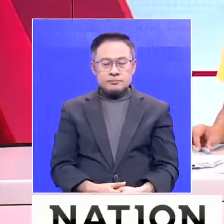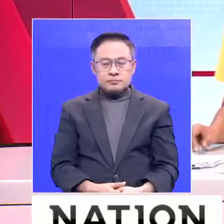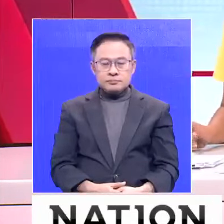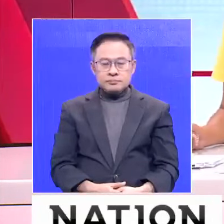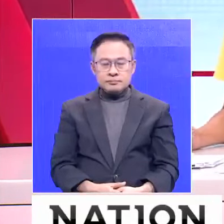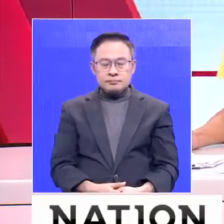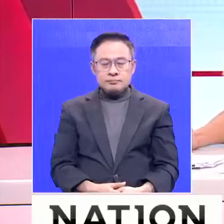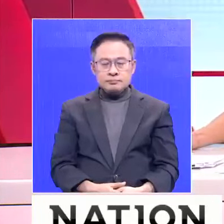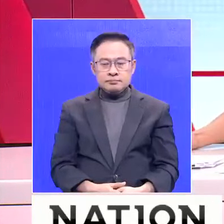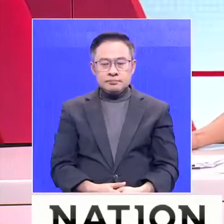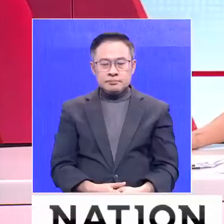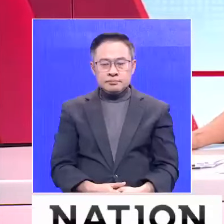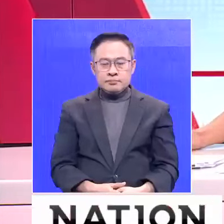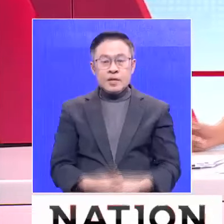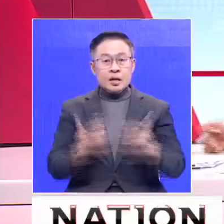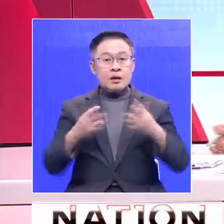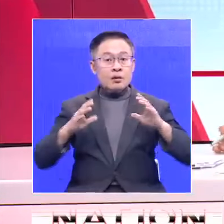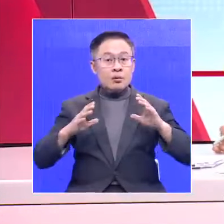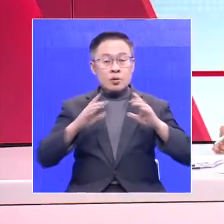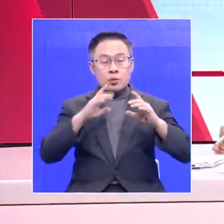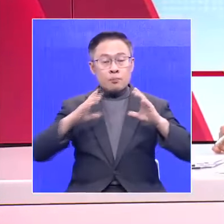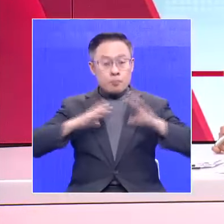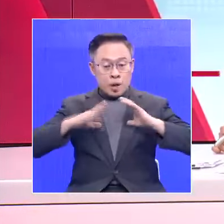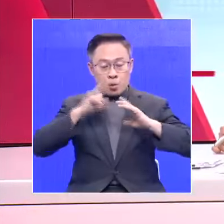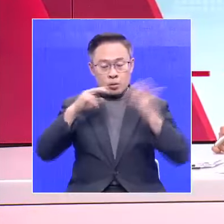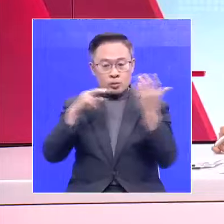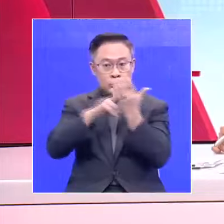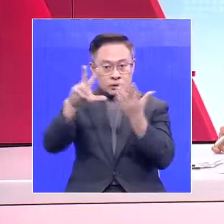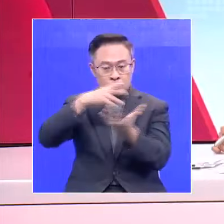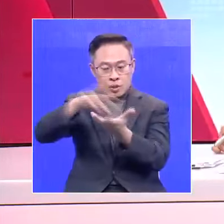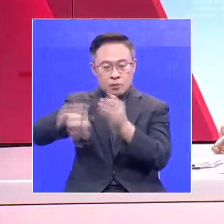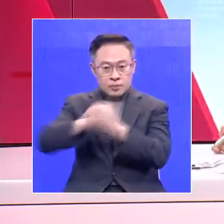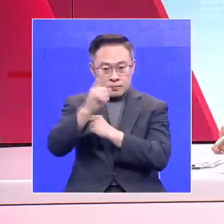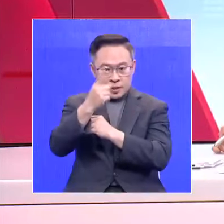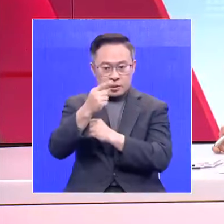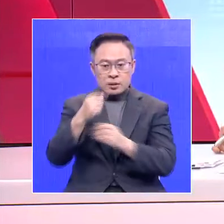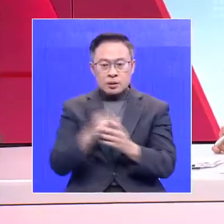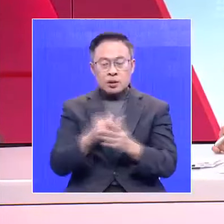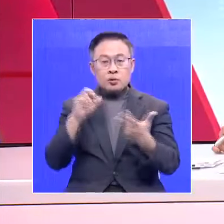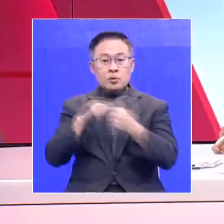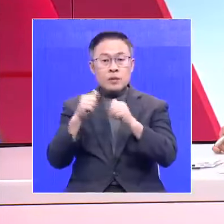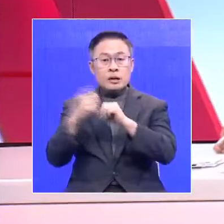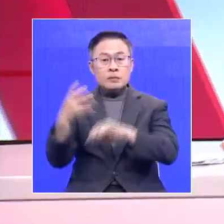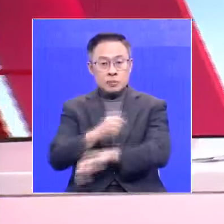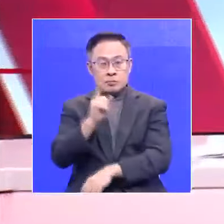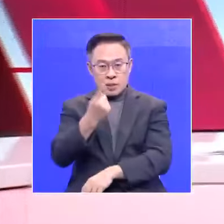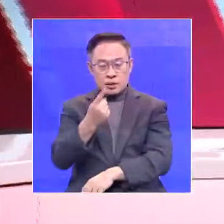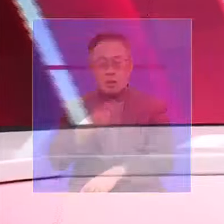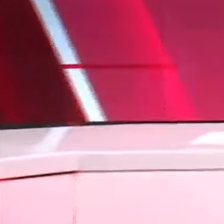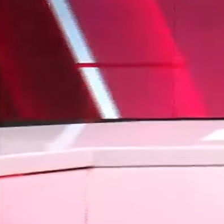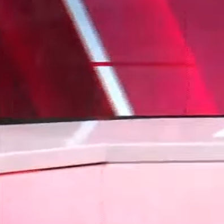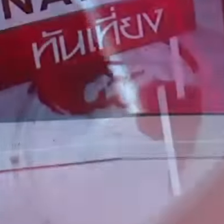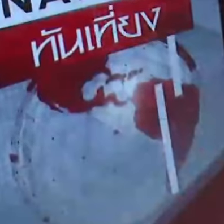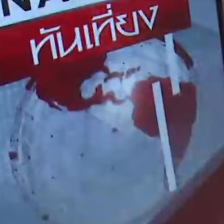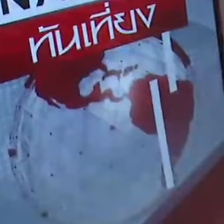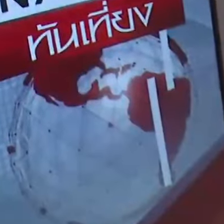ค่ะ เดี๋ยวเราไปพักกันครู่หนึ่งท่านผู้ชมฮะช่วงหน้าเข้าหมดการเมืองเต็มขั้นเลยประชามติจะเป็